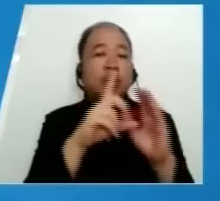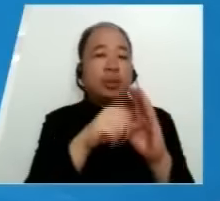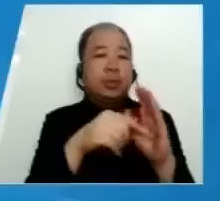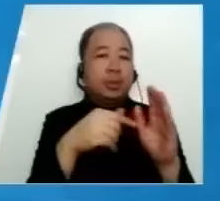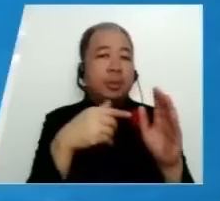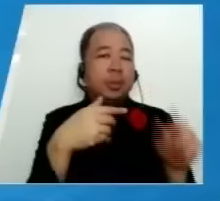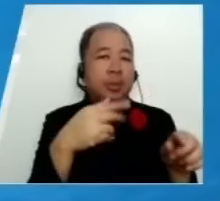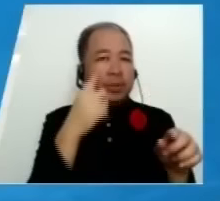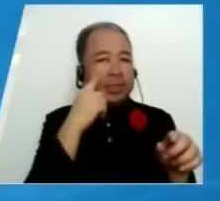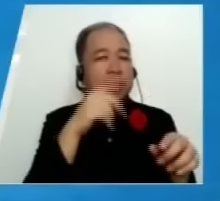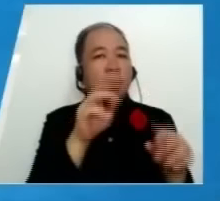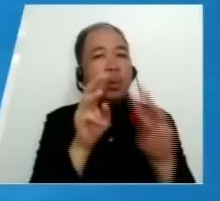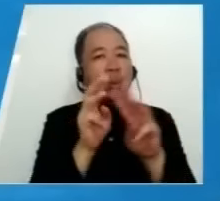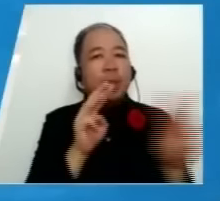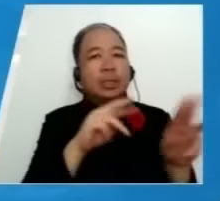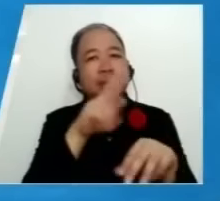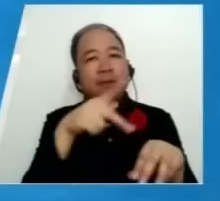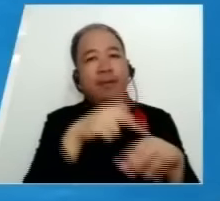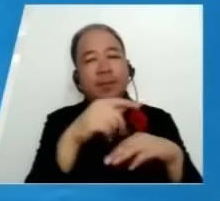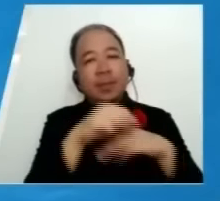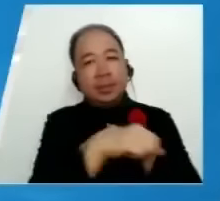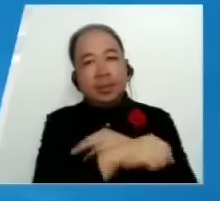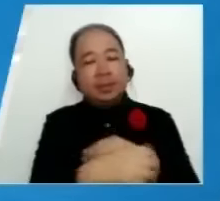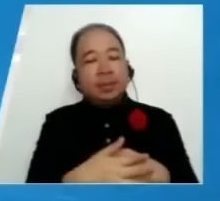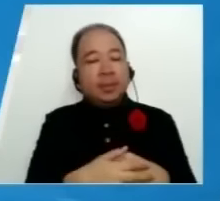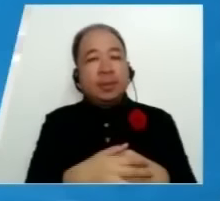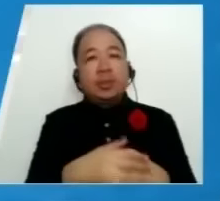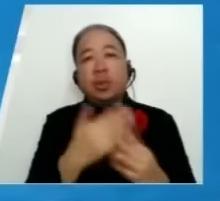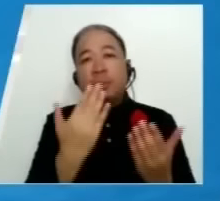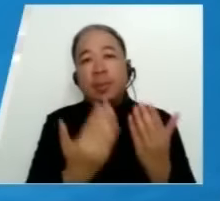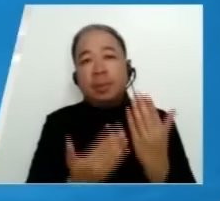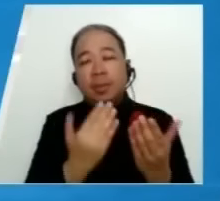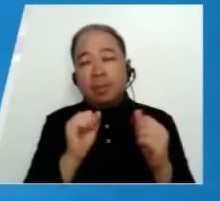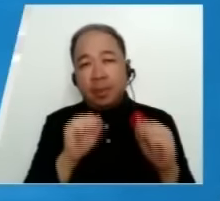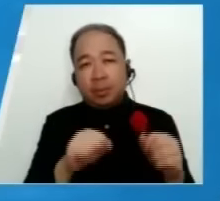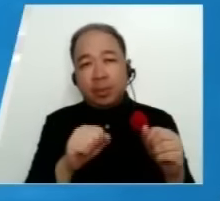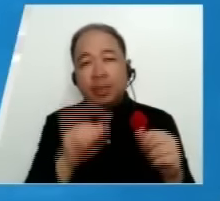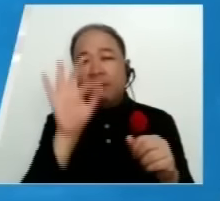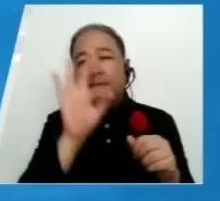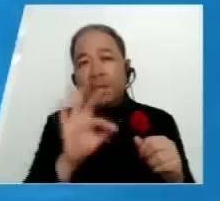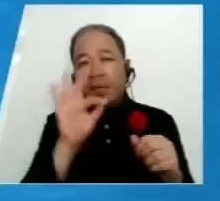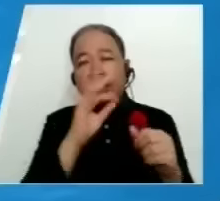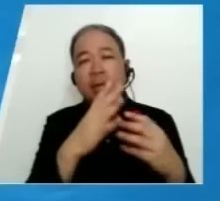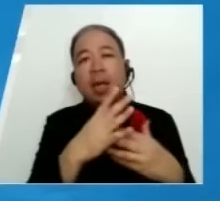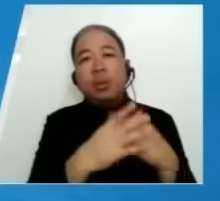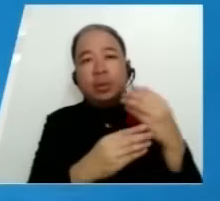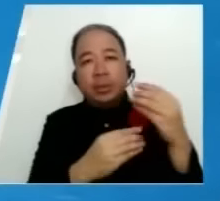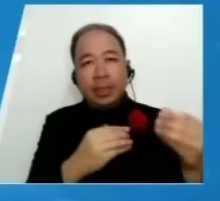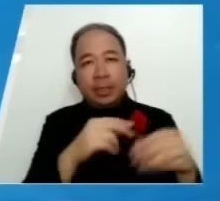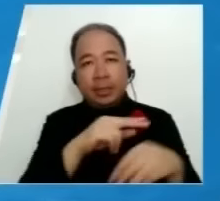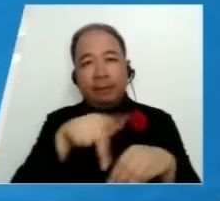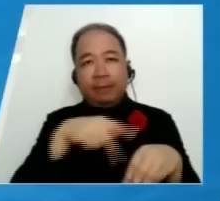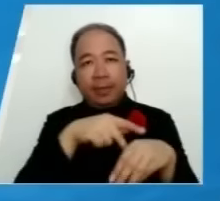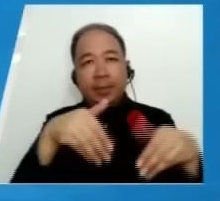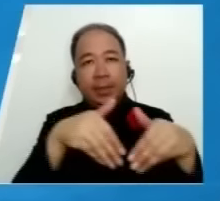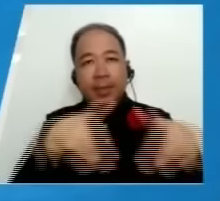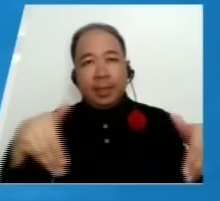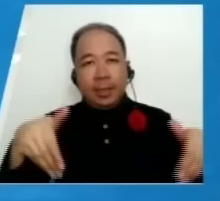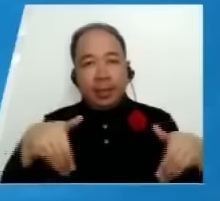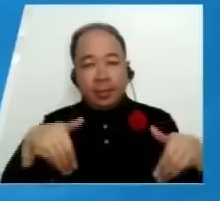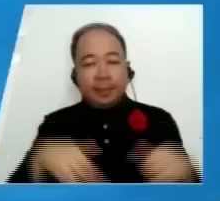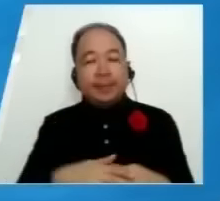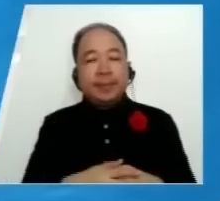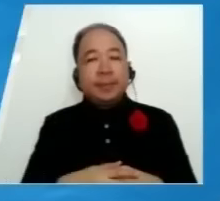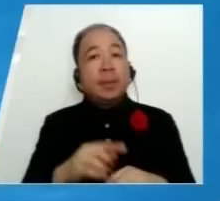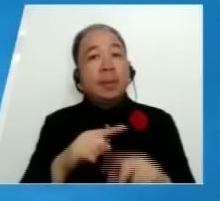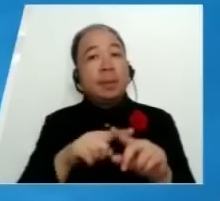Philippine Sea. At sabi po ng pag-asa, pwedeng Biyernes ay nasa labas na po ito ng Philippine Area of Responsibility. Pero mga kapuso, depende